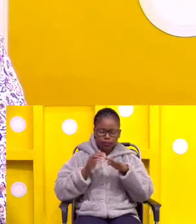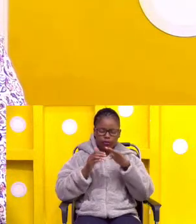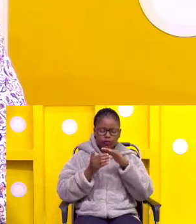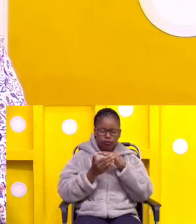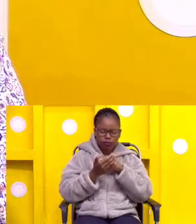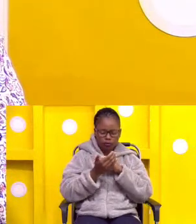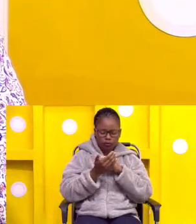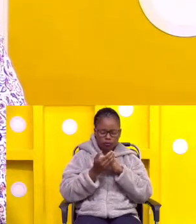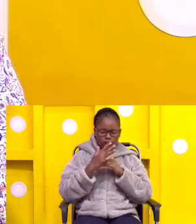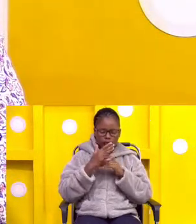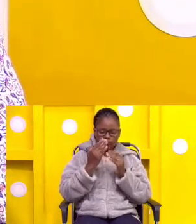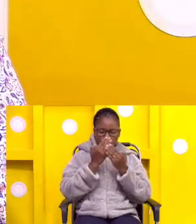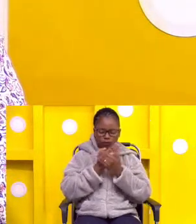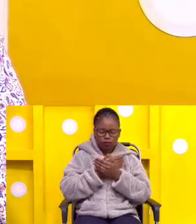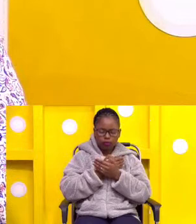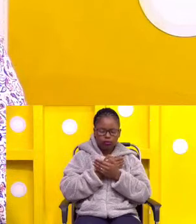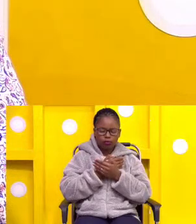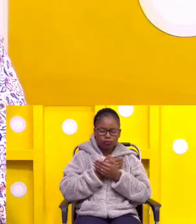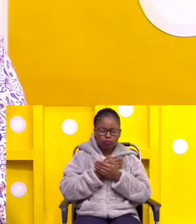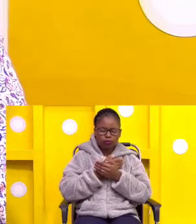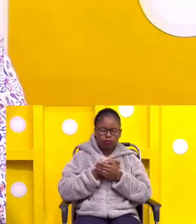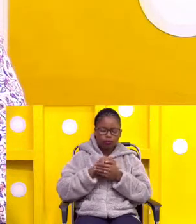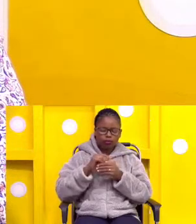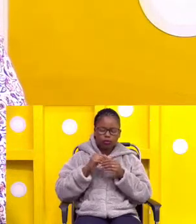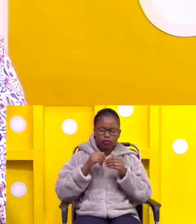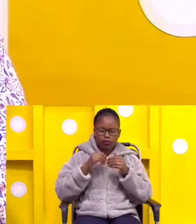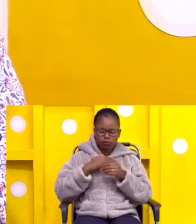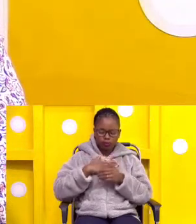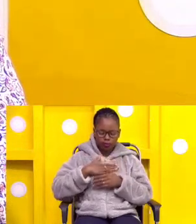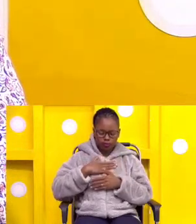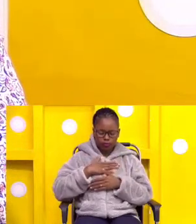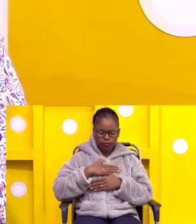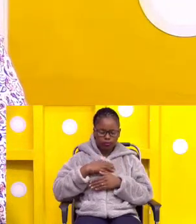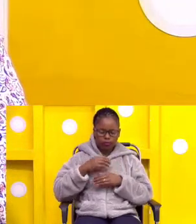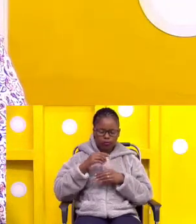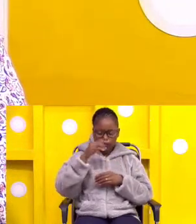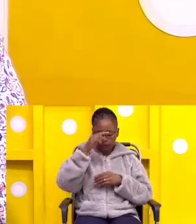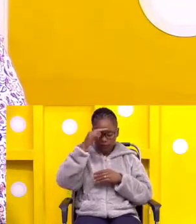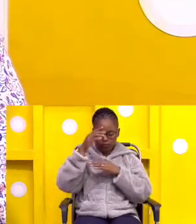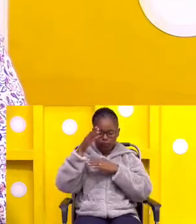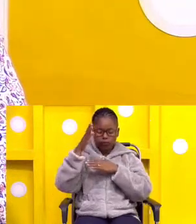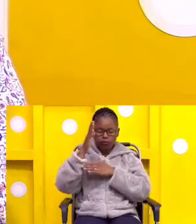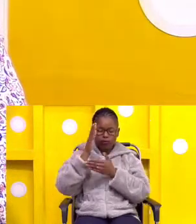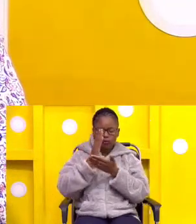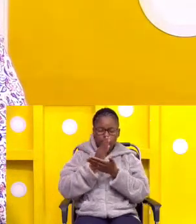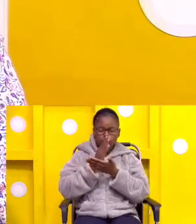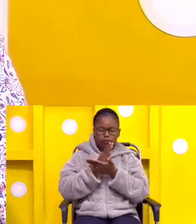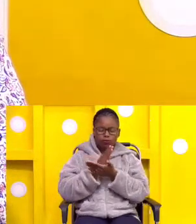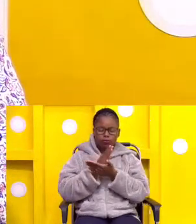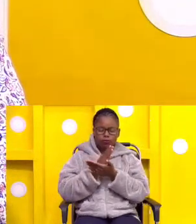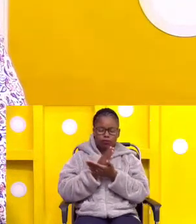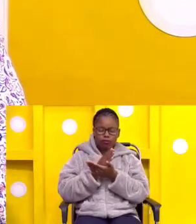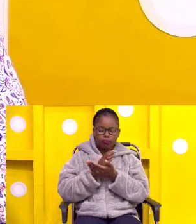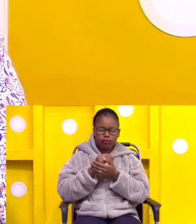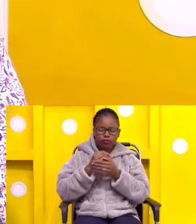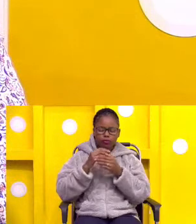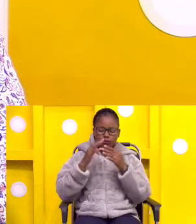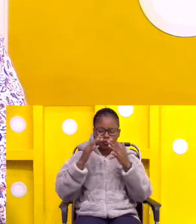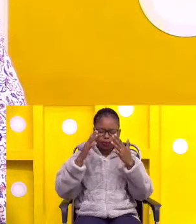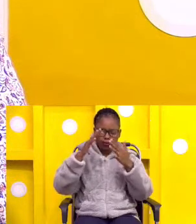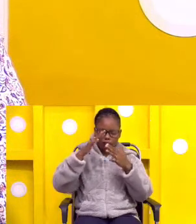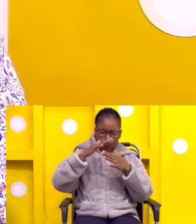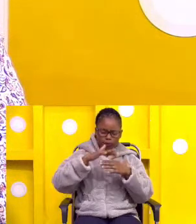na dukareke tumenyeke ona kana tuonekane. Na tondu wi ngai leke ngai kigongona kia matuini ukorwo wi